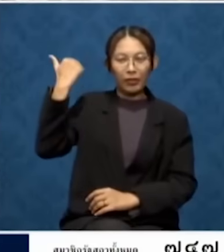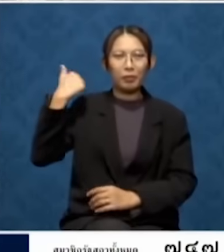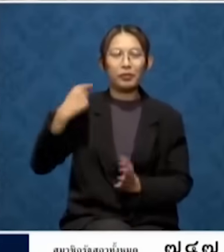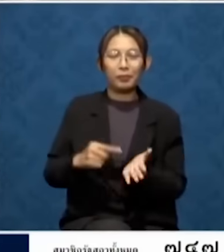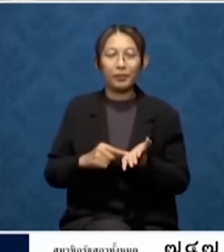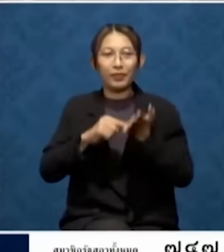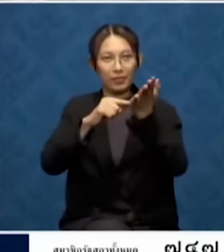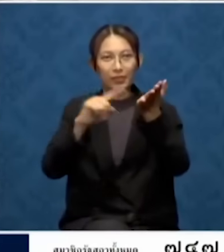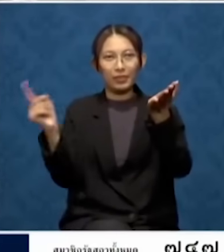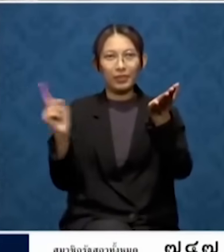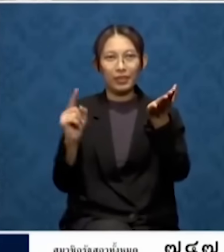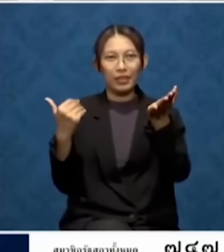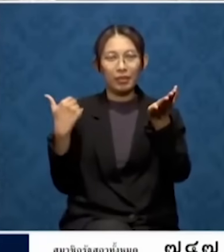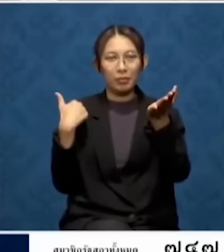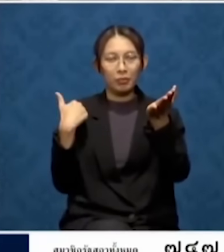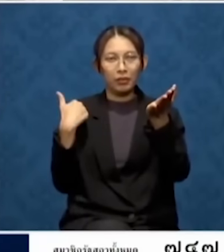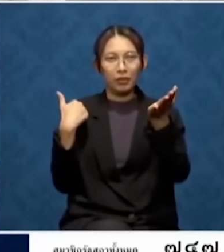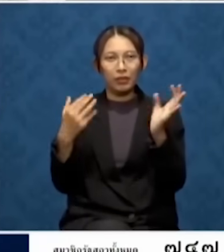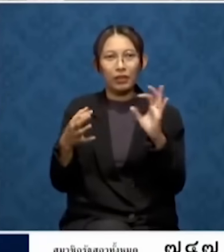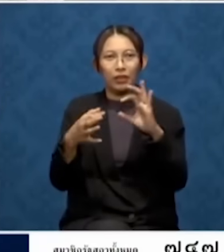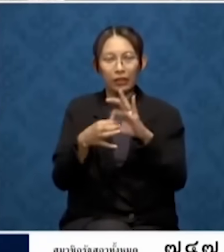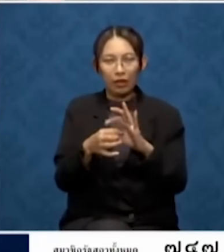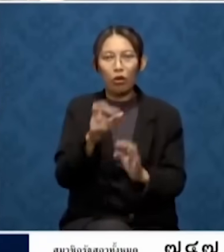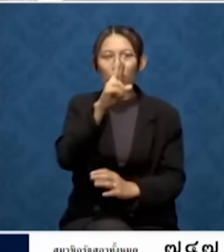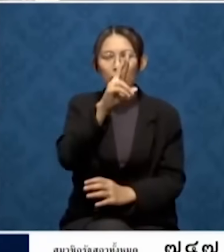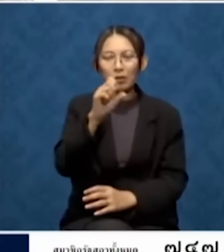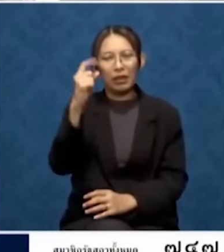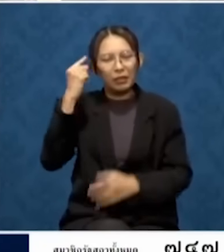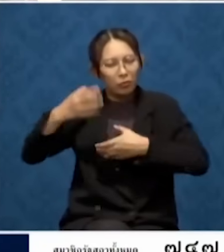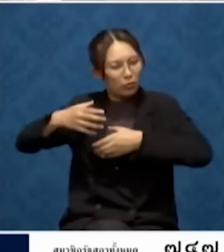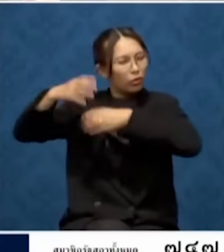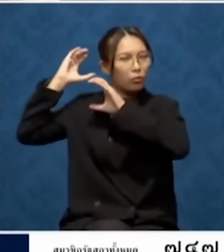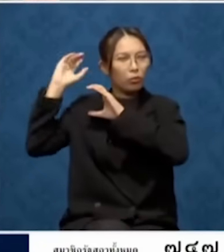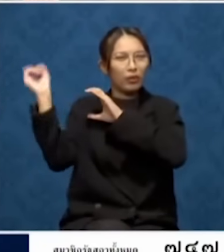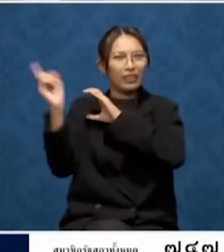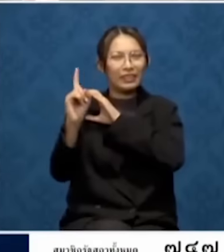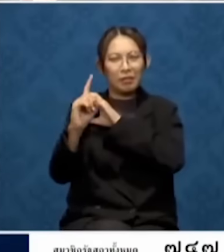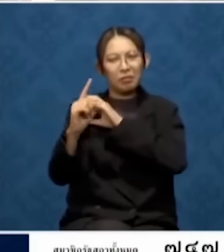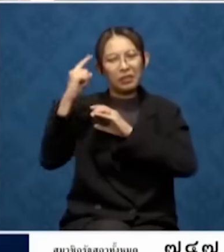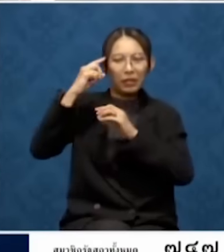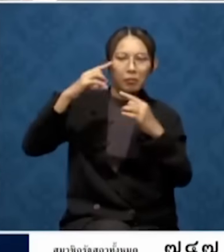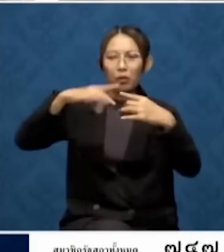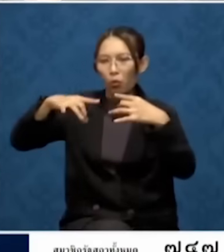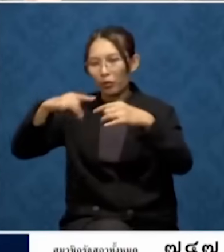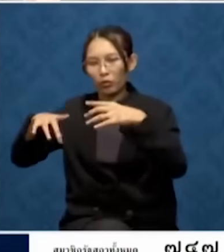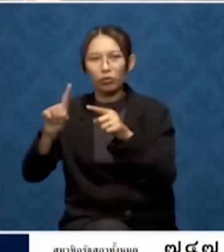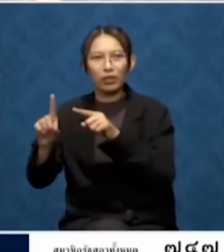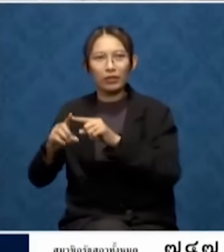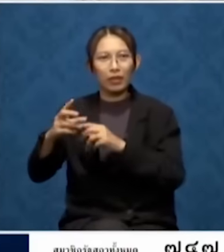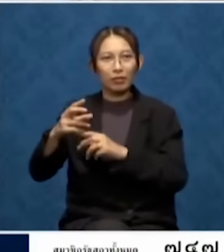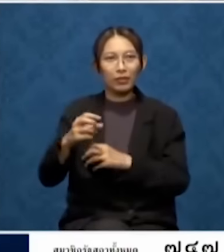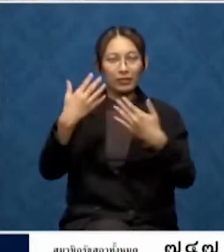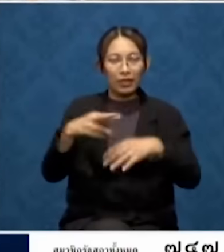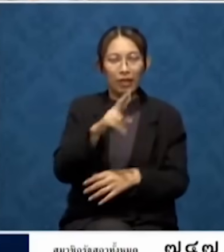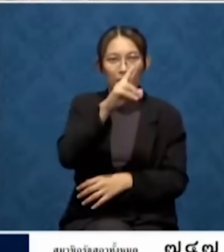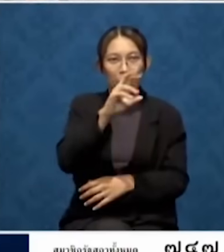าเป็นเหตุอันหนึ่งที่ให้สภามีโอกาสทบทวนในสิ่งที่อาจจะคาดเคลื่อนได้และสภามีอำนาจ